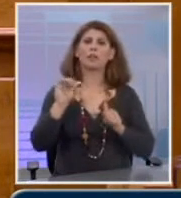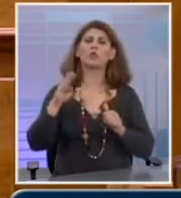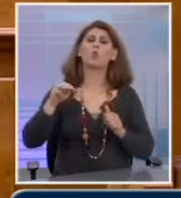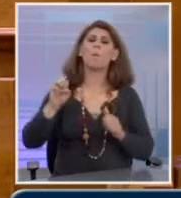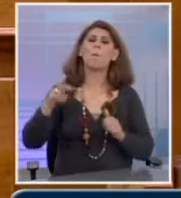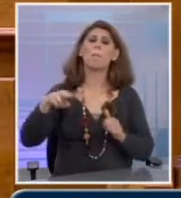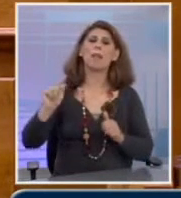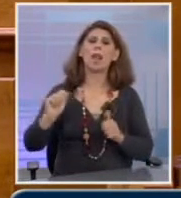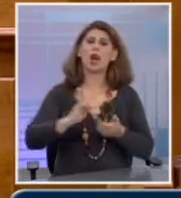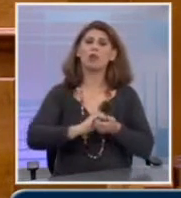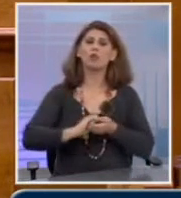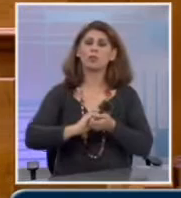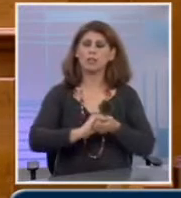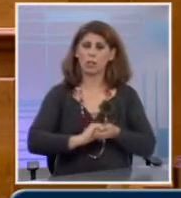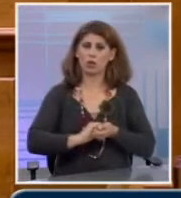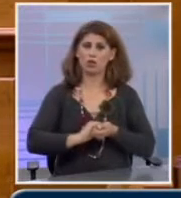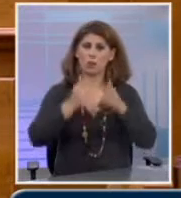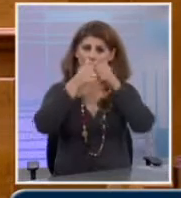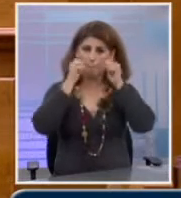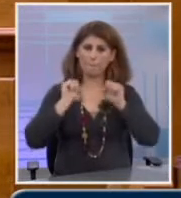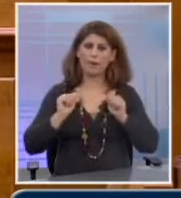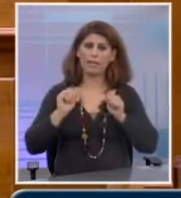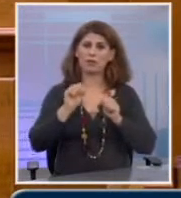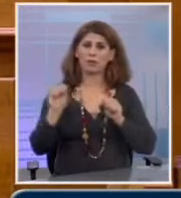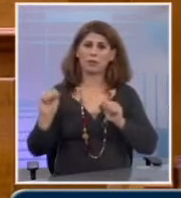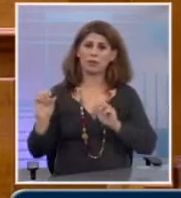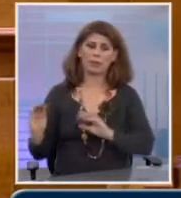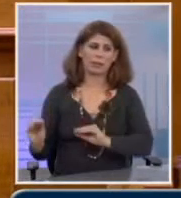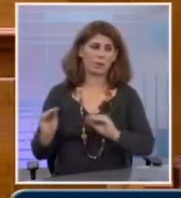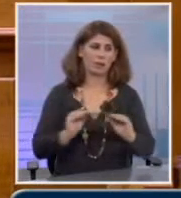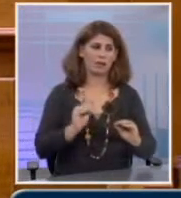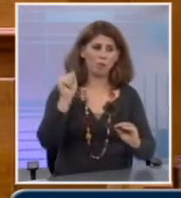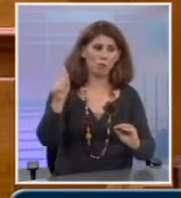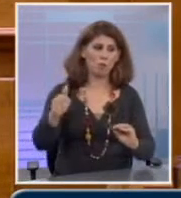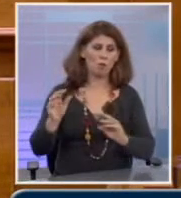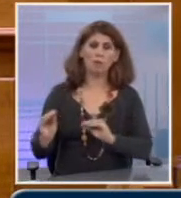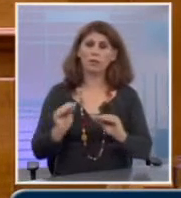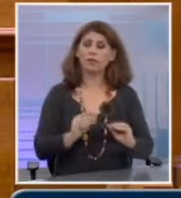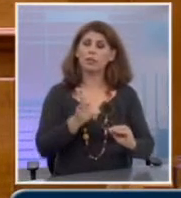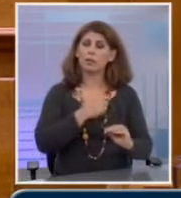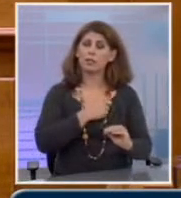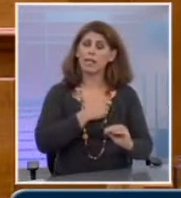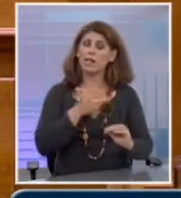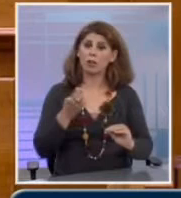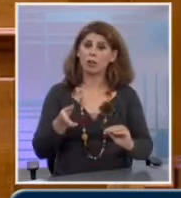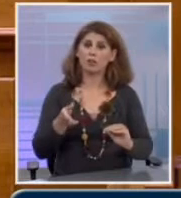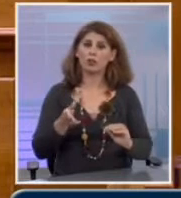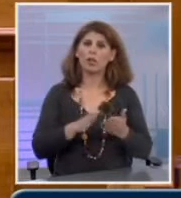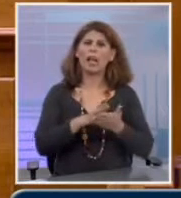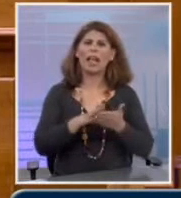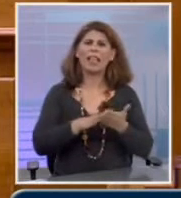Ο σύλλογος της Παναγίας Σουμέλα δέχτηκε το αίτημά μας και τη μετέφεραν οι ίδιοι. Μην αντιδράτε, παρακαλώ. Και θεωρεί ότι είναι θρησκόληπτοι